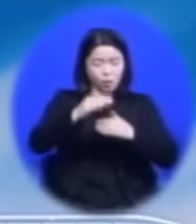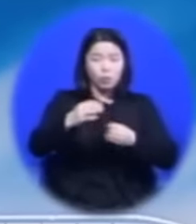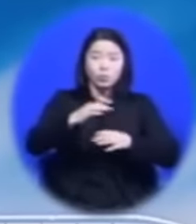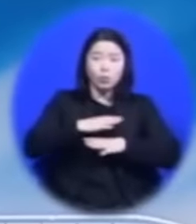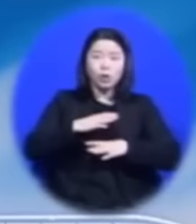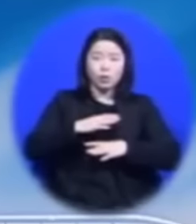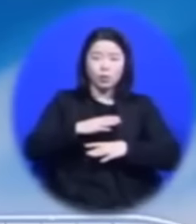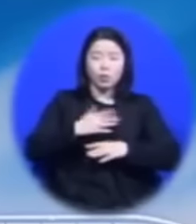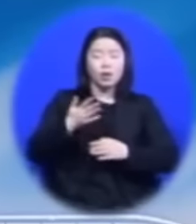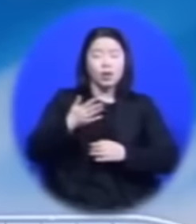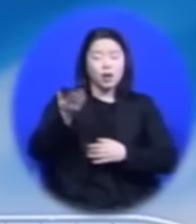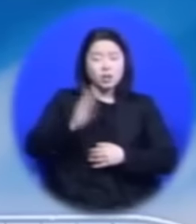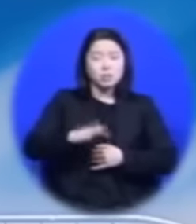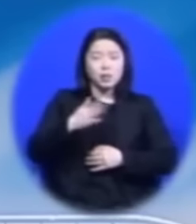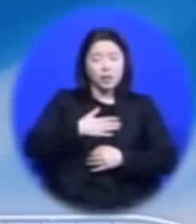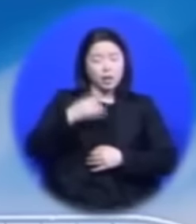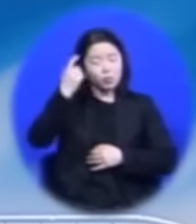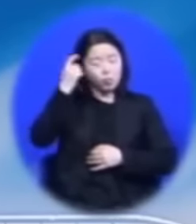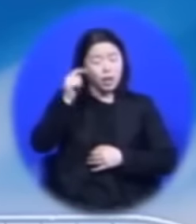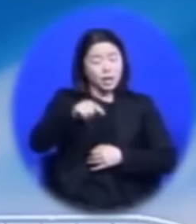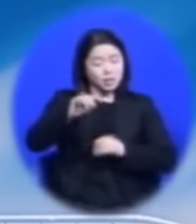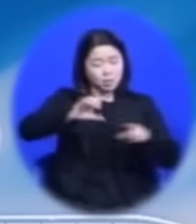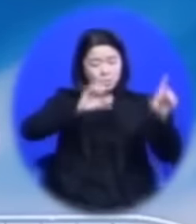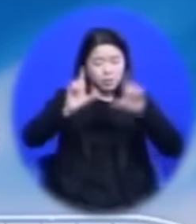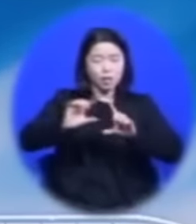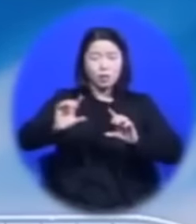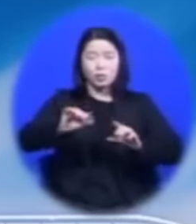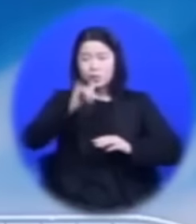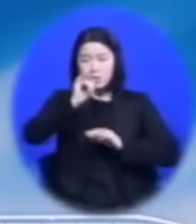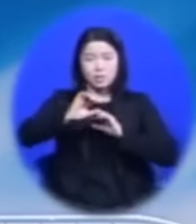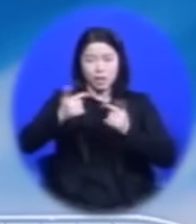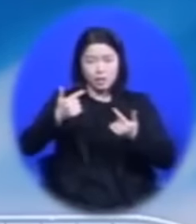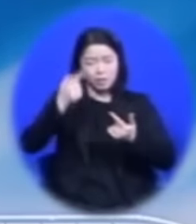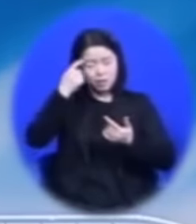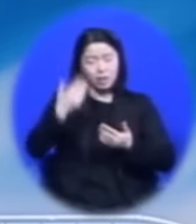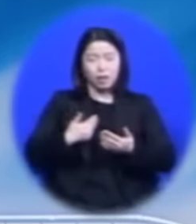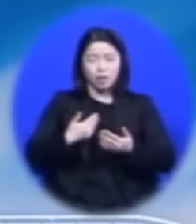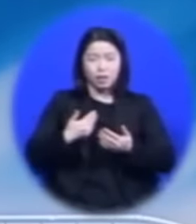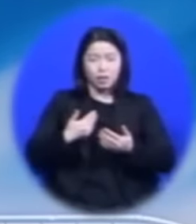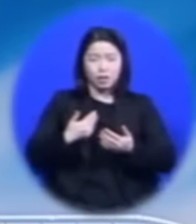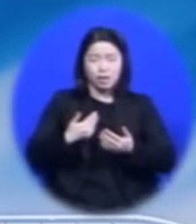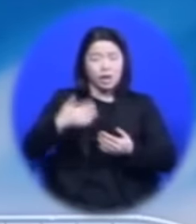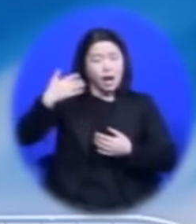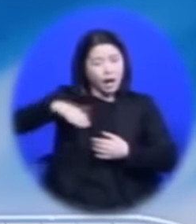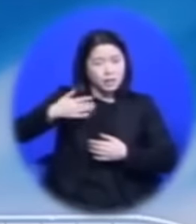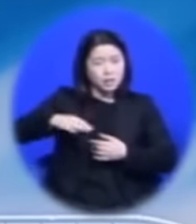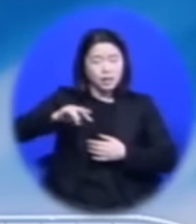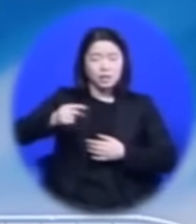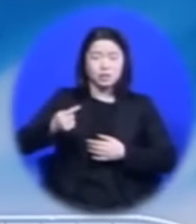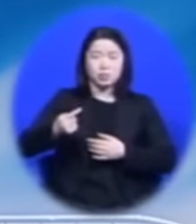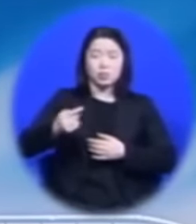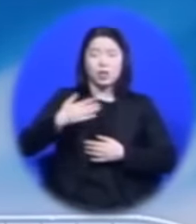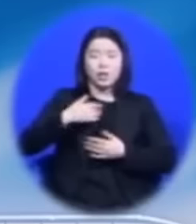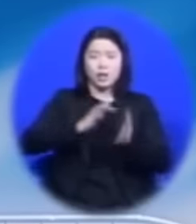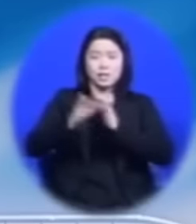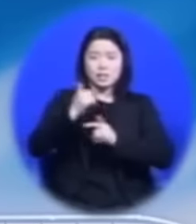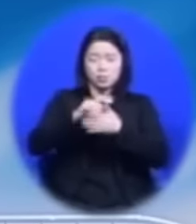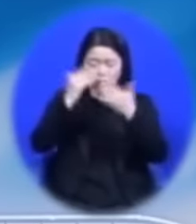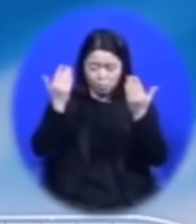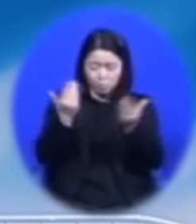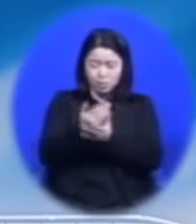이런 삶을 살고 있는 게 아닐까? 그러면 내가 아직까지 예수님을 온전히 믿는 게 아니구나.